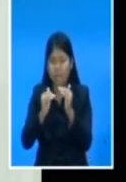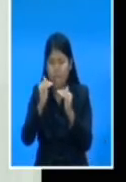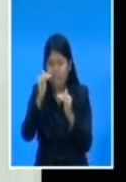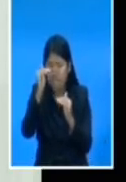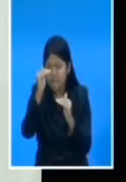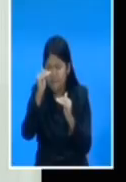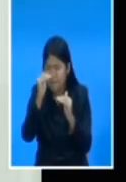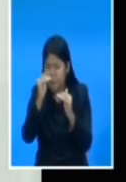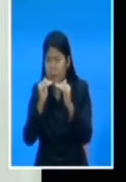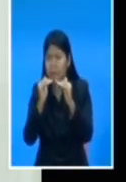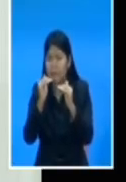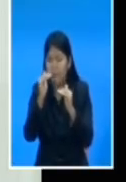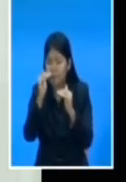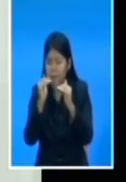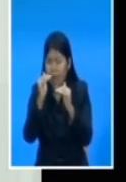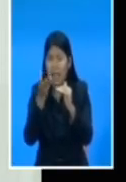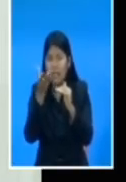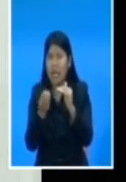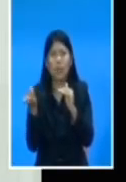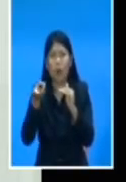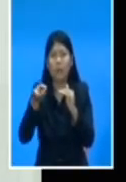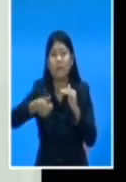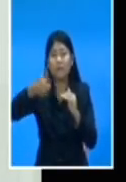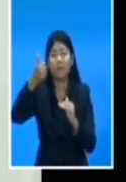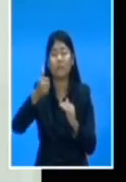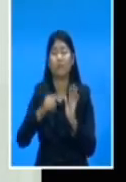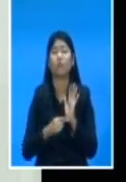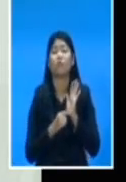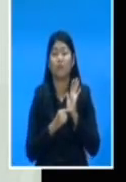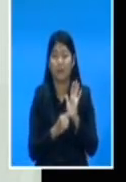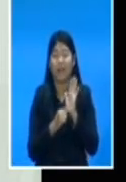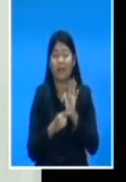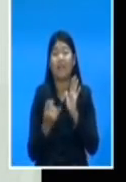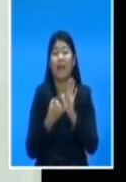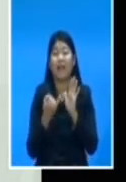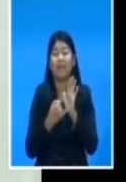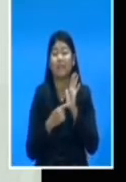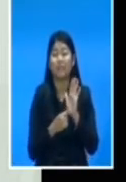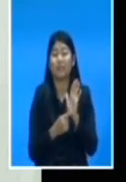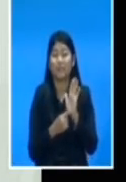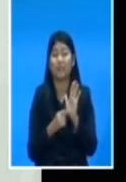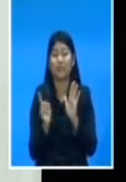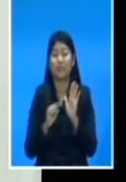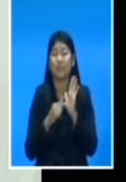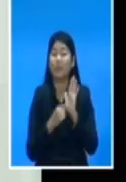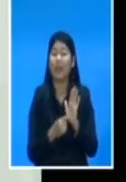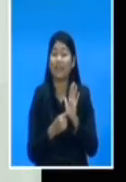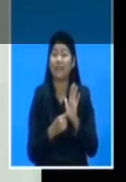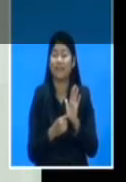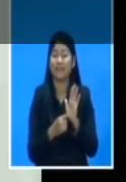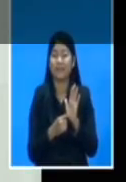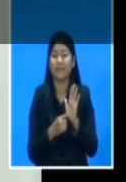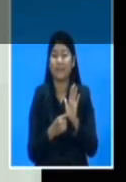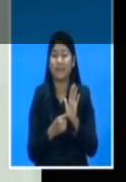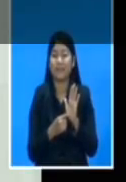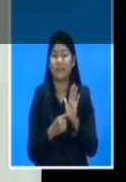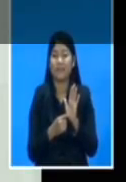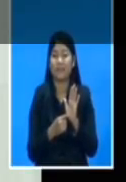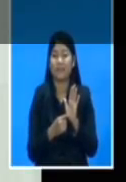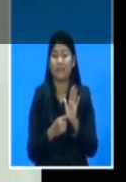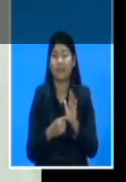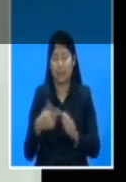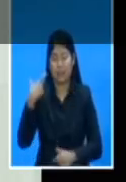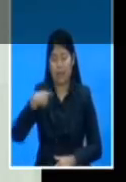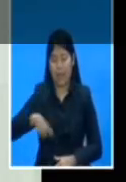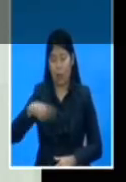อยที่สุดครับกิจกรรมผมยกตัวอย่างแค่ตัวอย่างง่ายๆนะครับว่าอย่างเช่นจัดให้มีทนาย